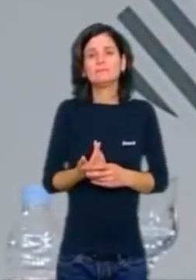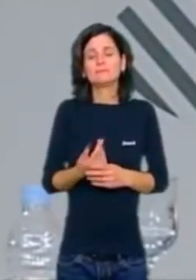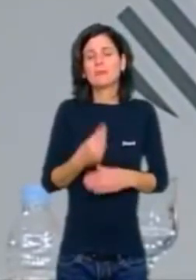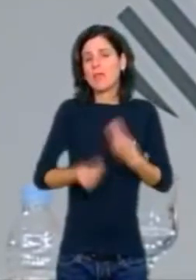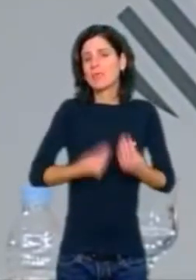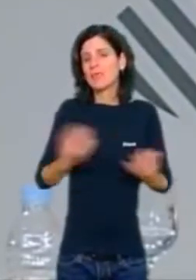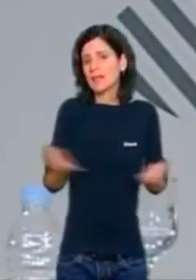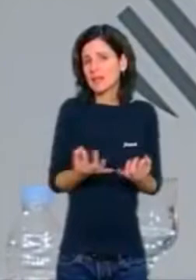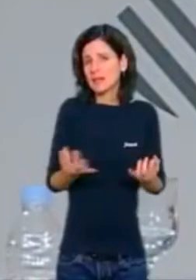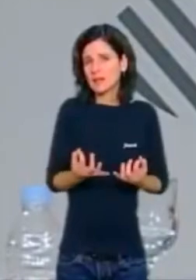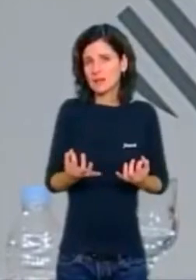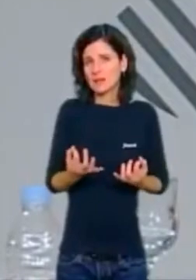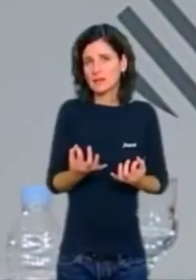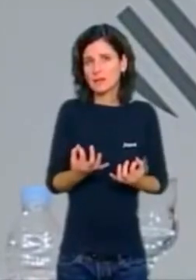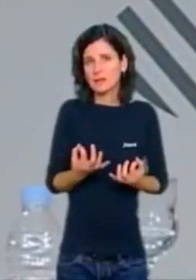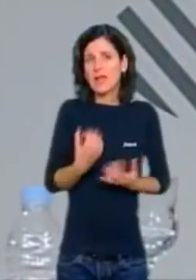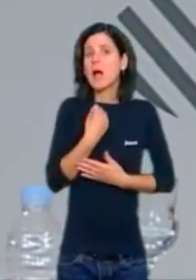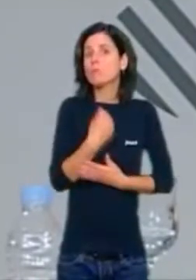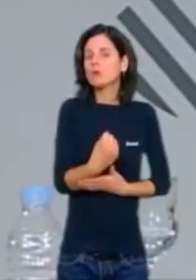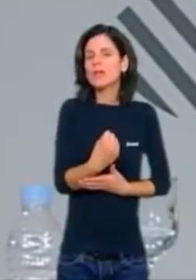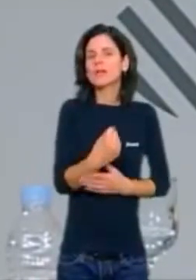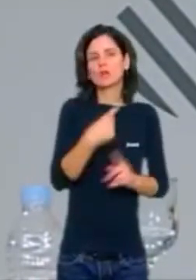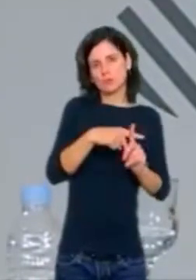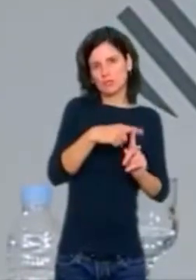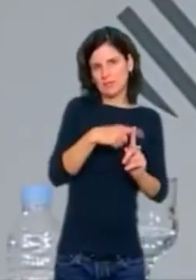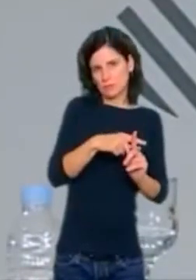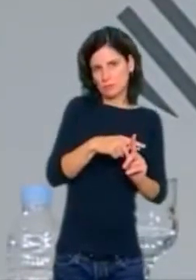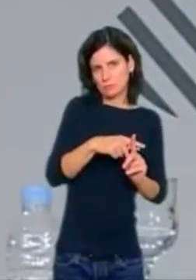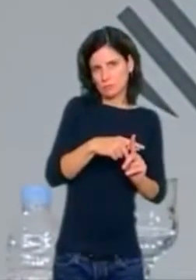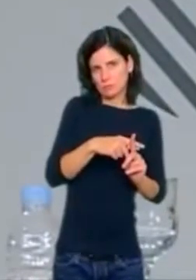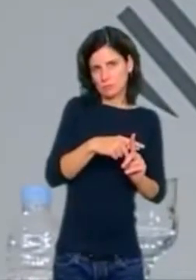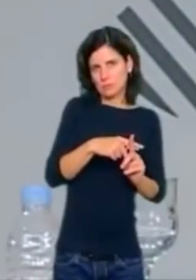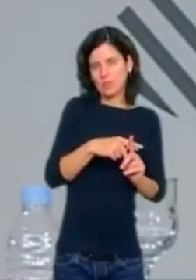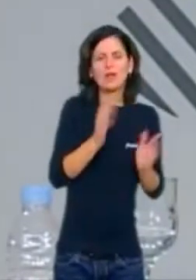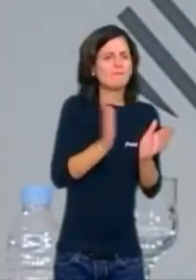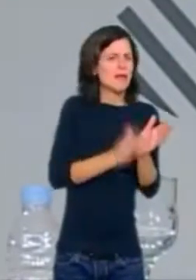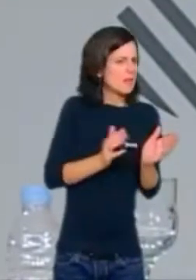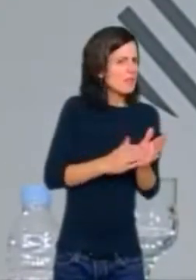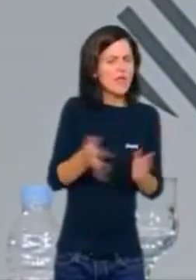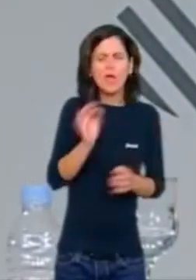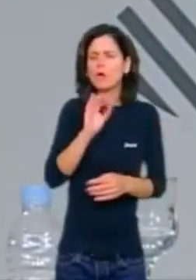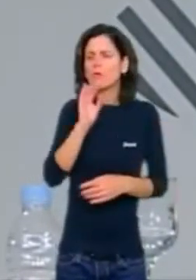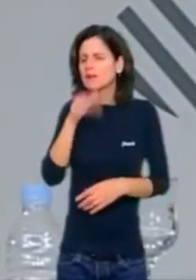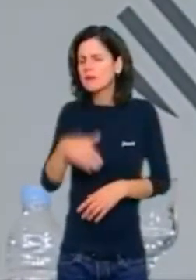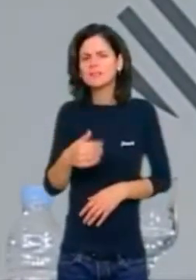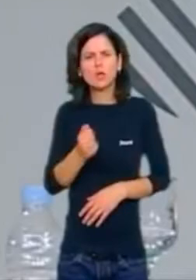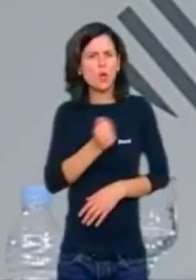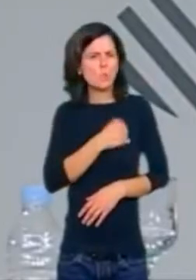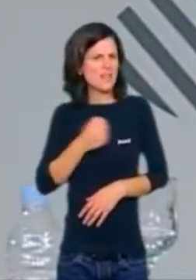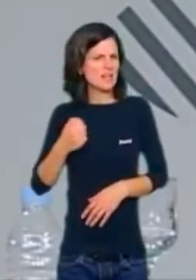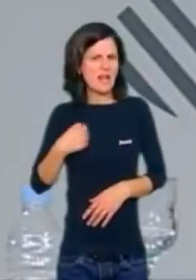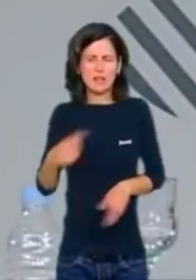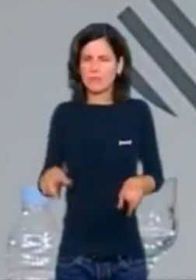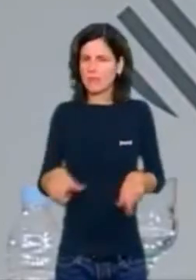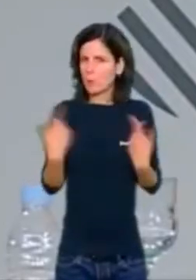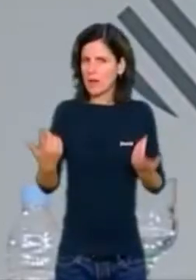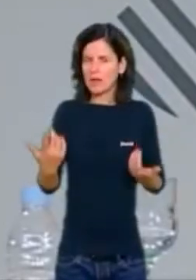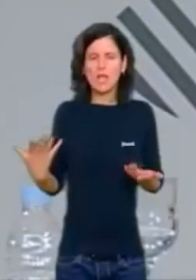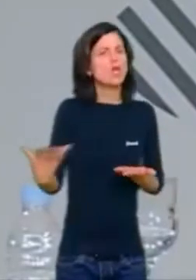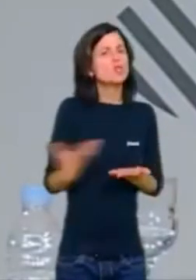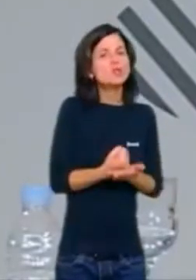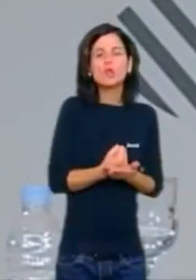fa és recolzar això que fa el València. Fas el València o fas el Levante o fas el Villarreal. Tot el que